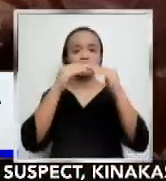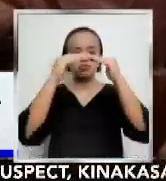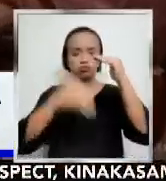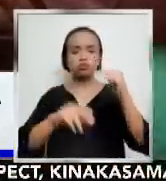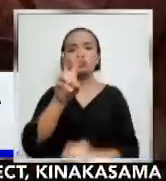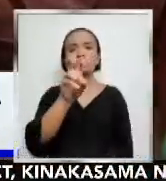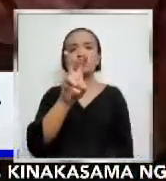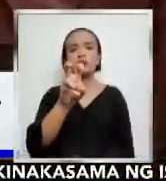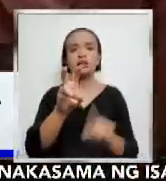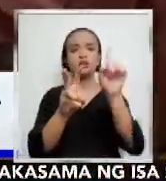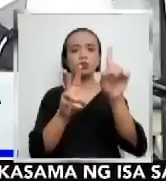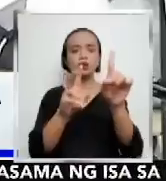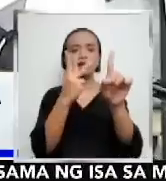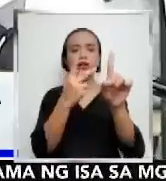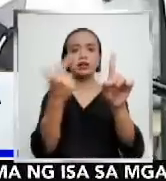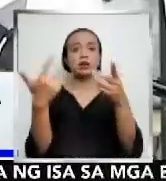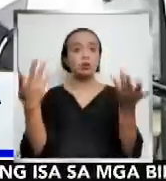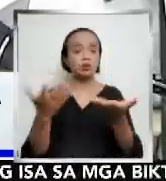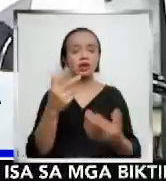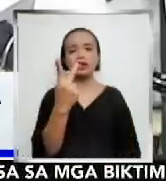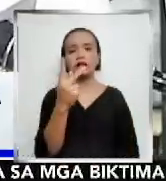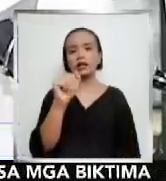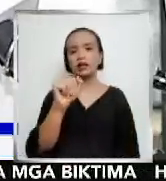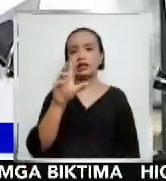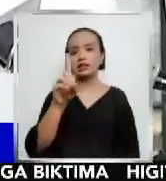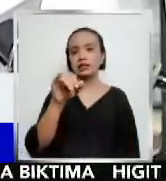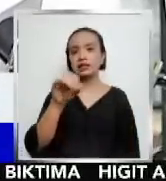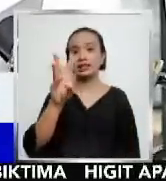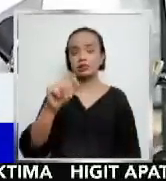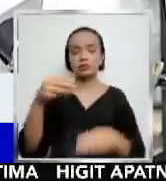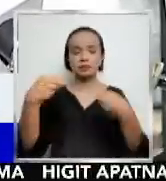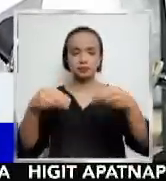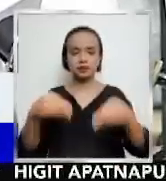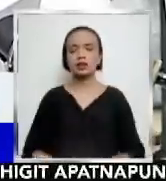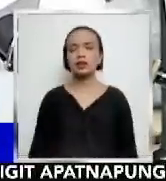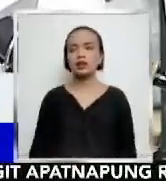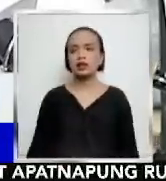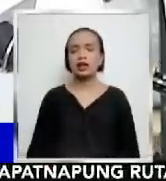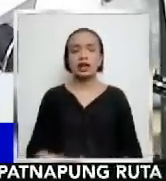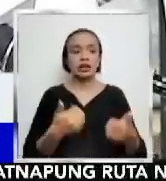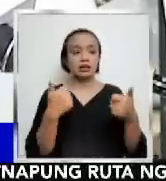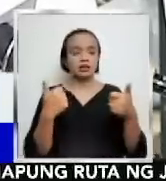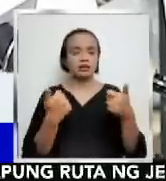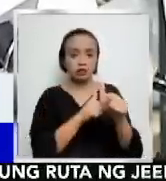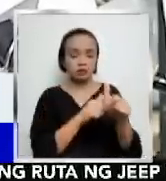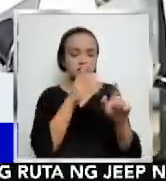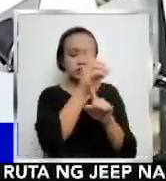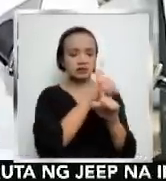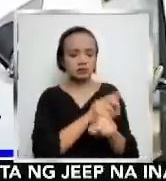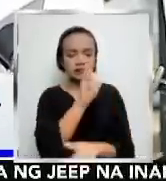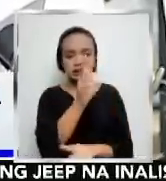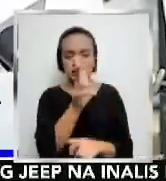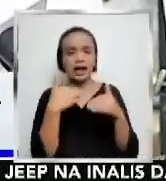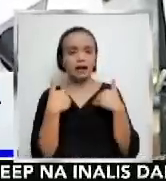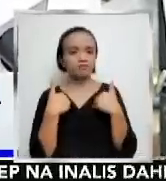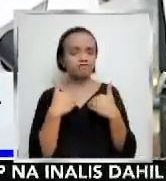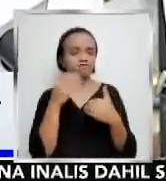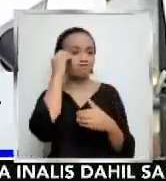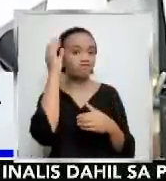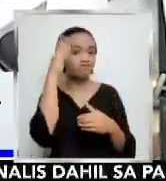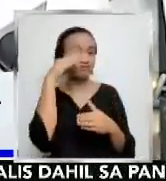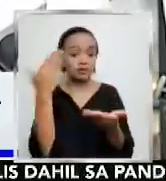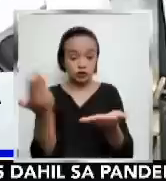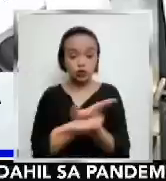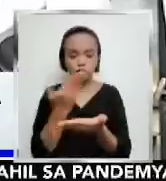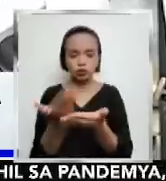sa mga Kadiwa Market. Hinahabol po namin by December 30. Meron po tayong sibuyas. Ito po ay bagong harvest